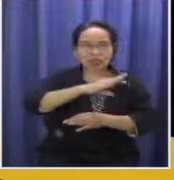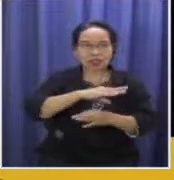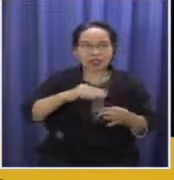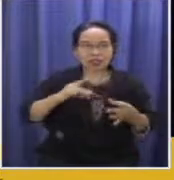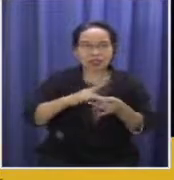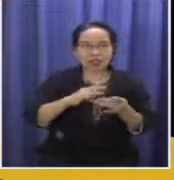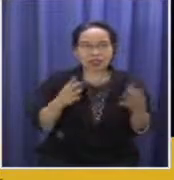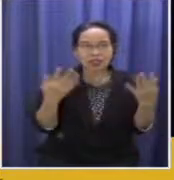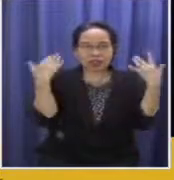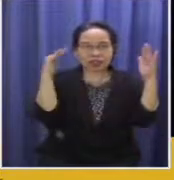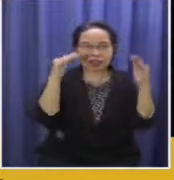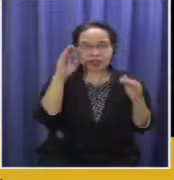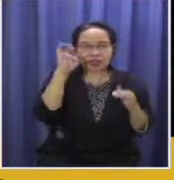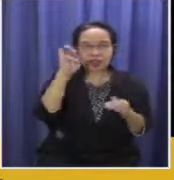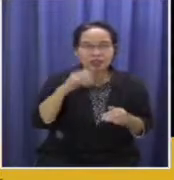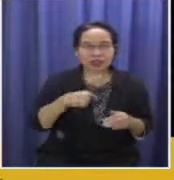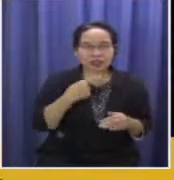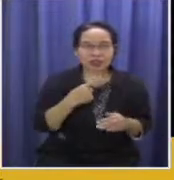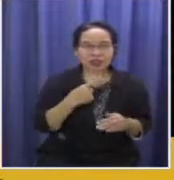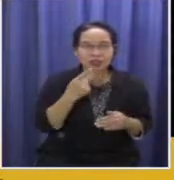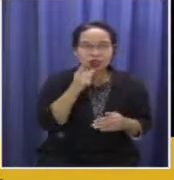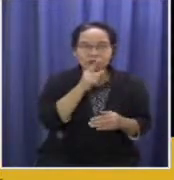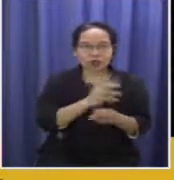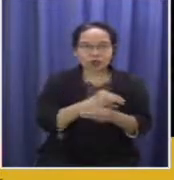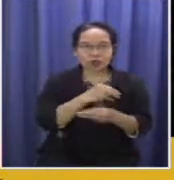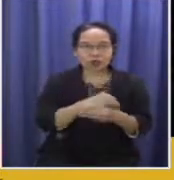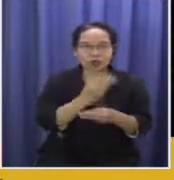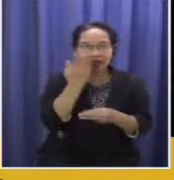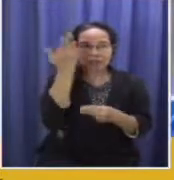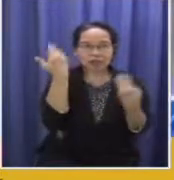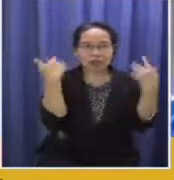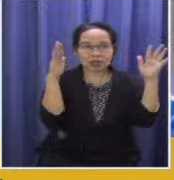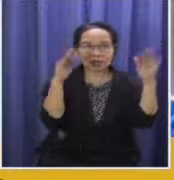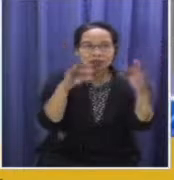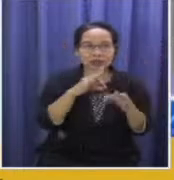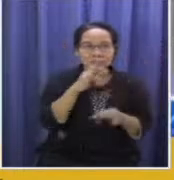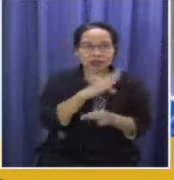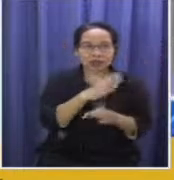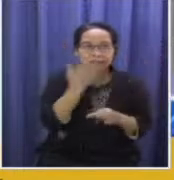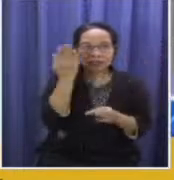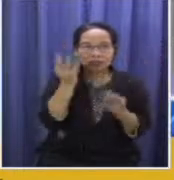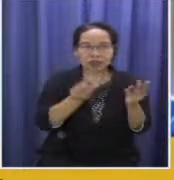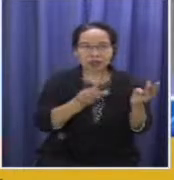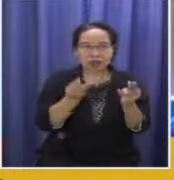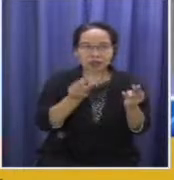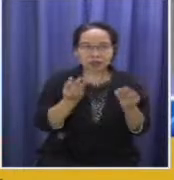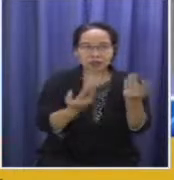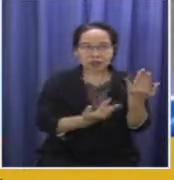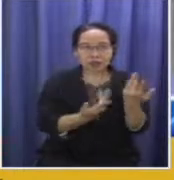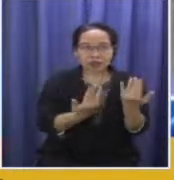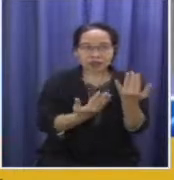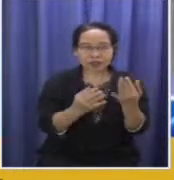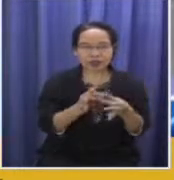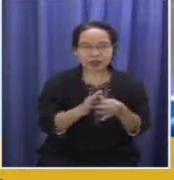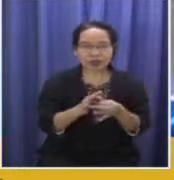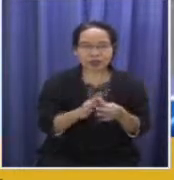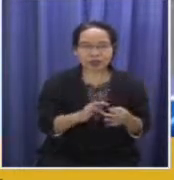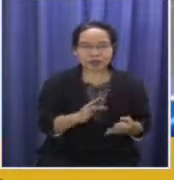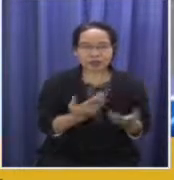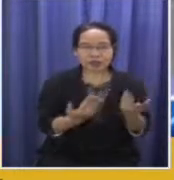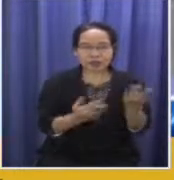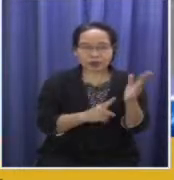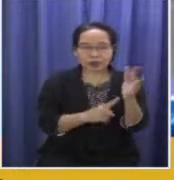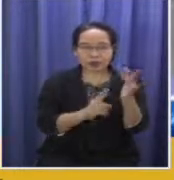गर्दाखेरि स्वर्गदूतहरू चाहिँ आत्माहरू हुन्, किनभने नेपालीमा बतास अथवा हावा भने तापनि किनभने